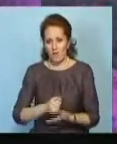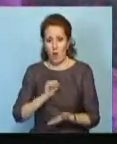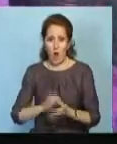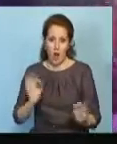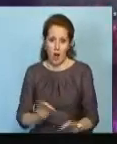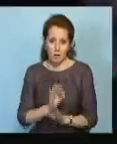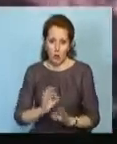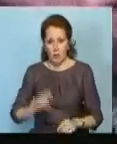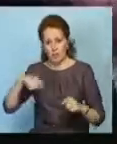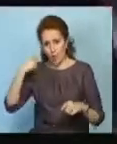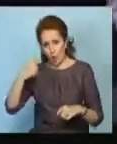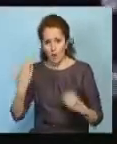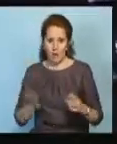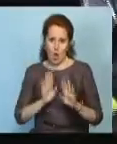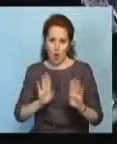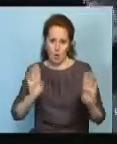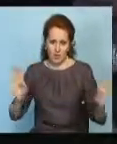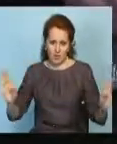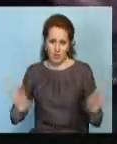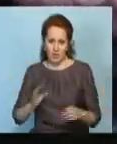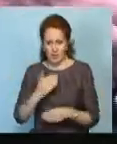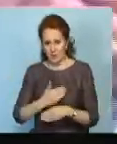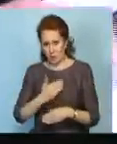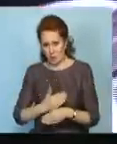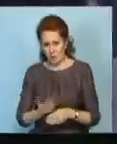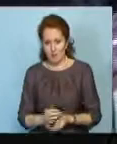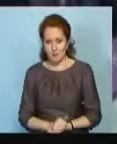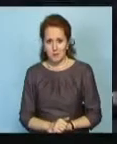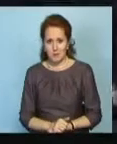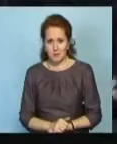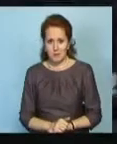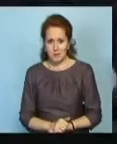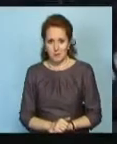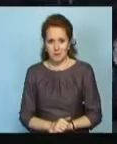организации персональной выставки или даже постановки спектакля.